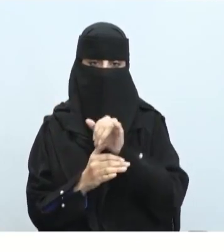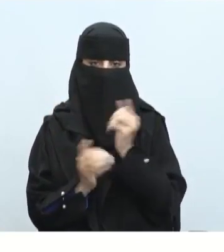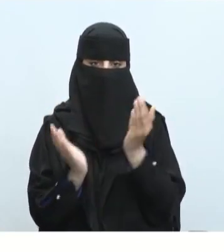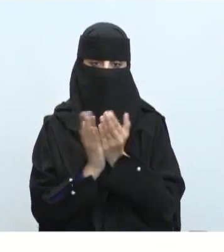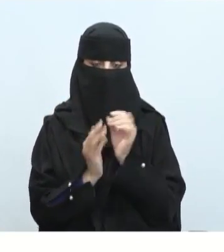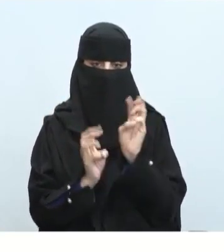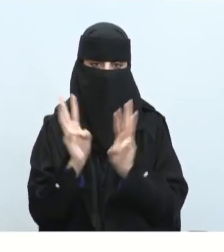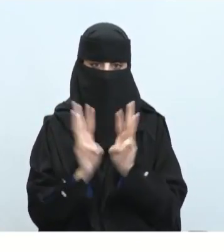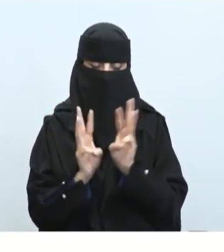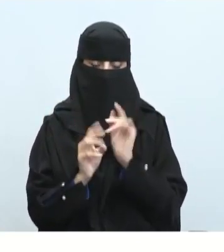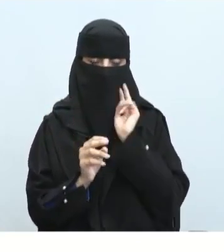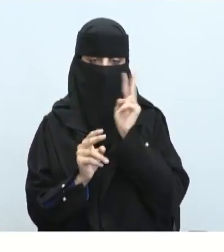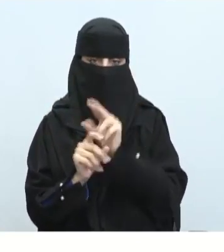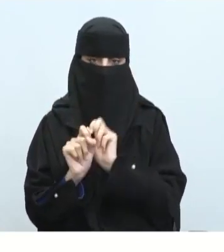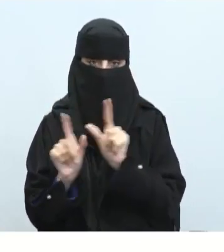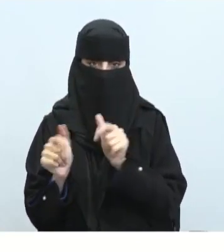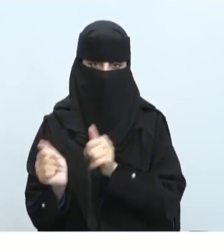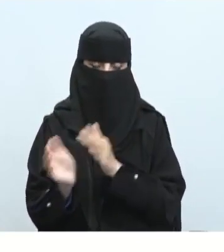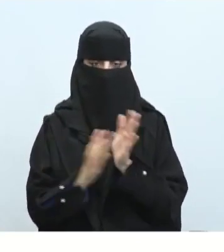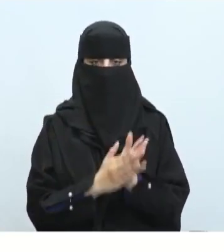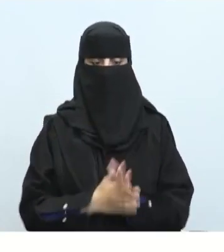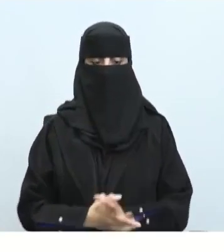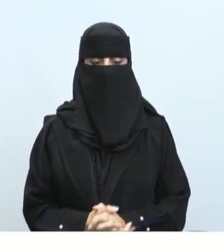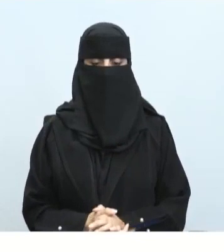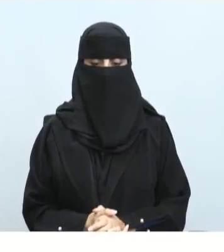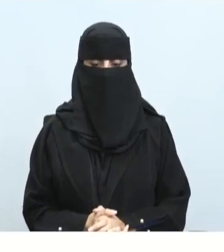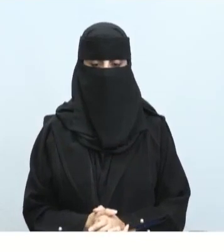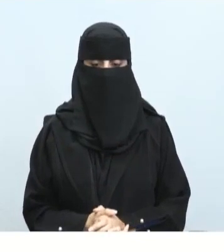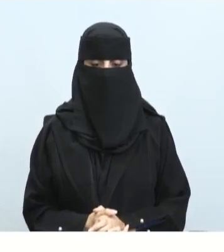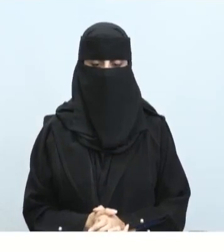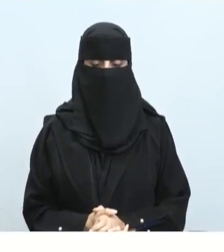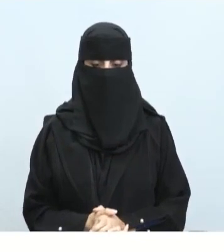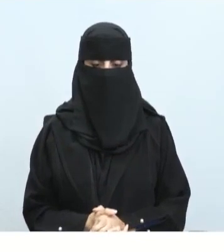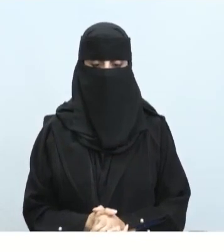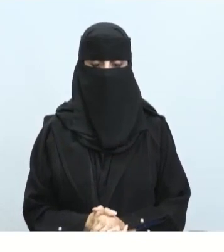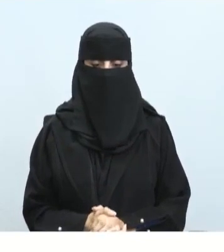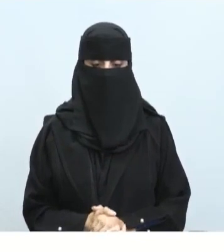تعودوا اليه وتطلعوا على ما وضع في داخله